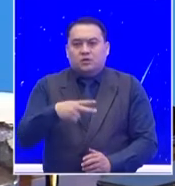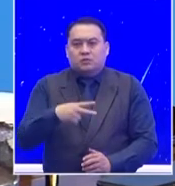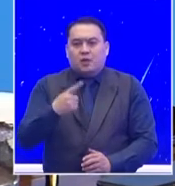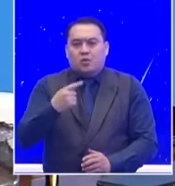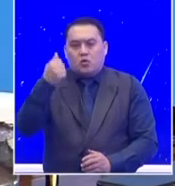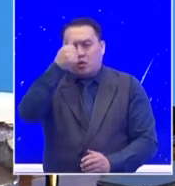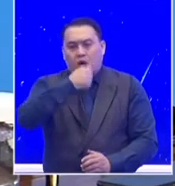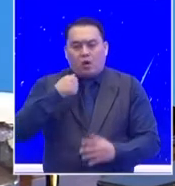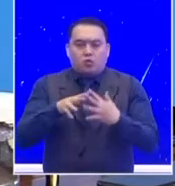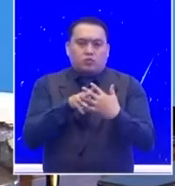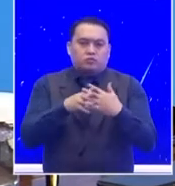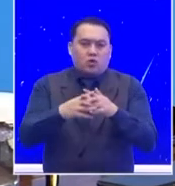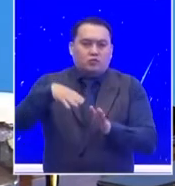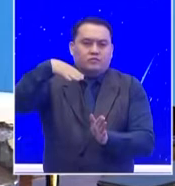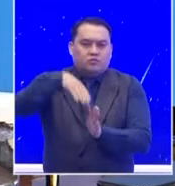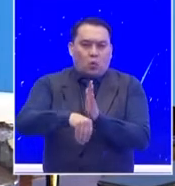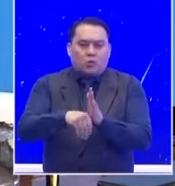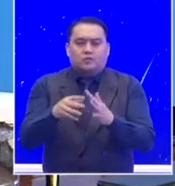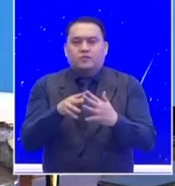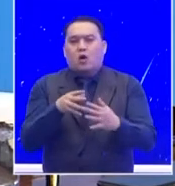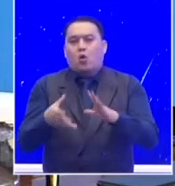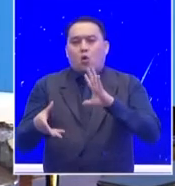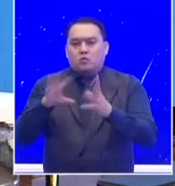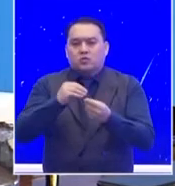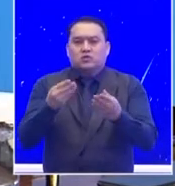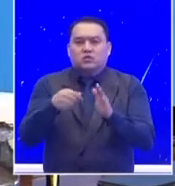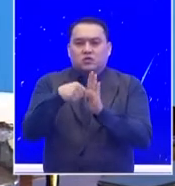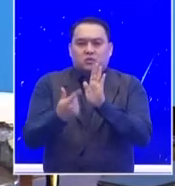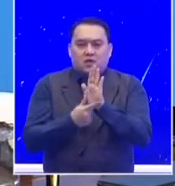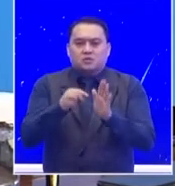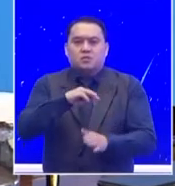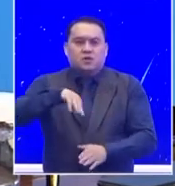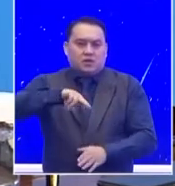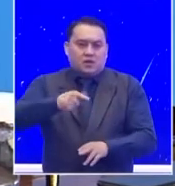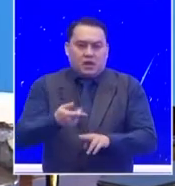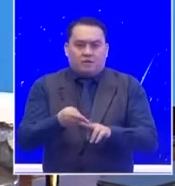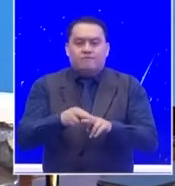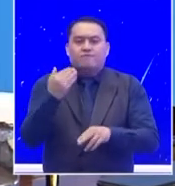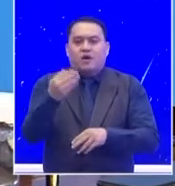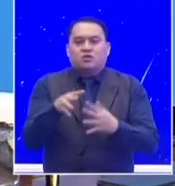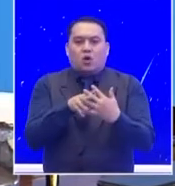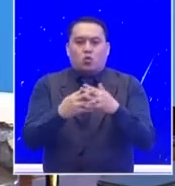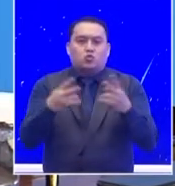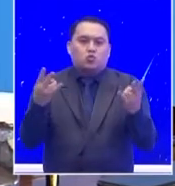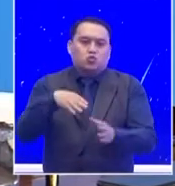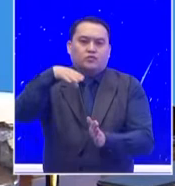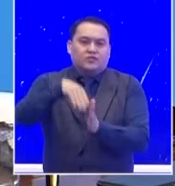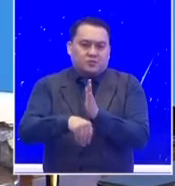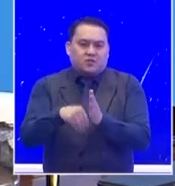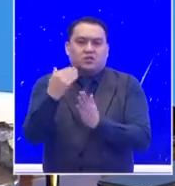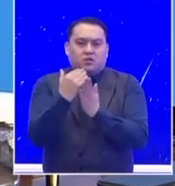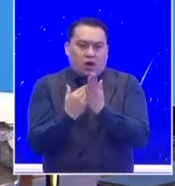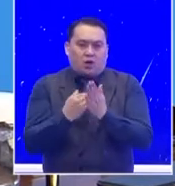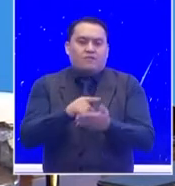В этом году в программу вошло 21 село. Общая сумма 17 миллиардов тенге. Ваш аул тоже нужно включить в список. Этот